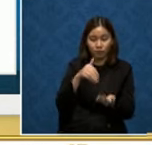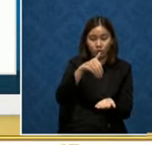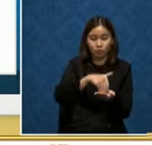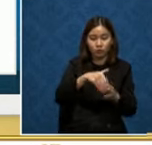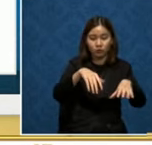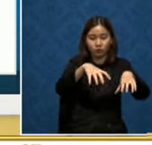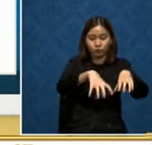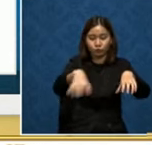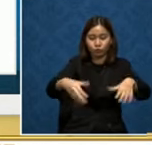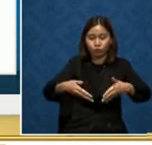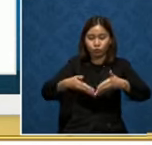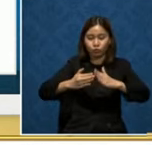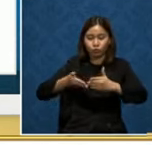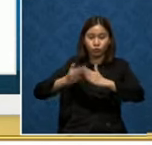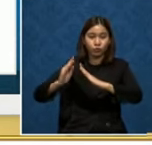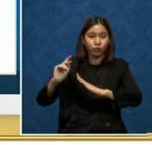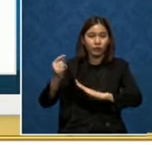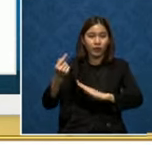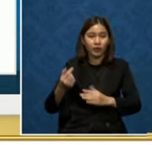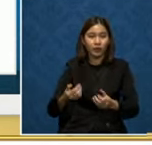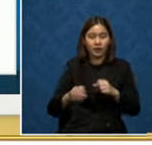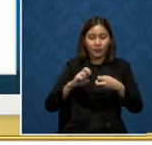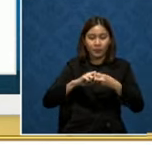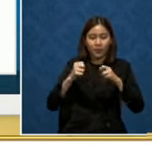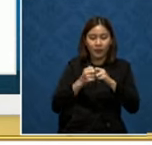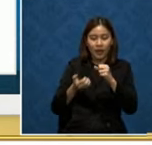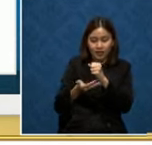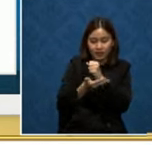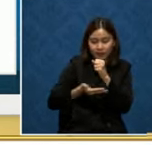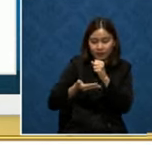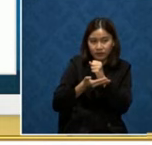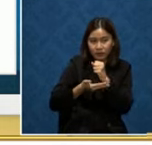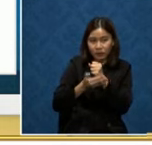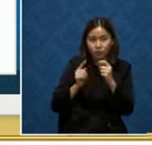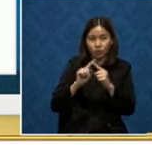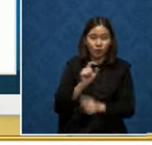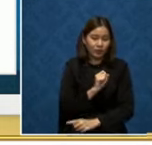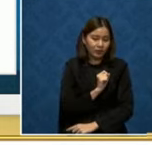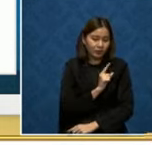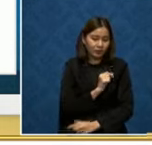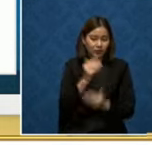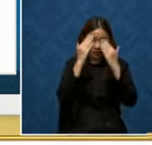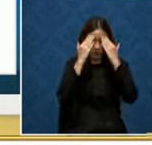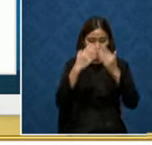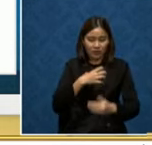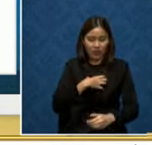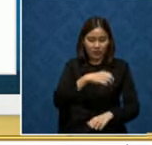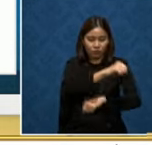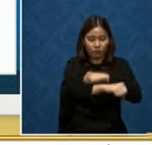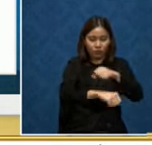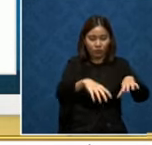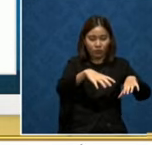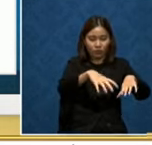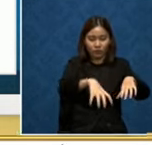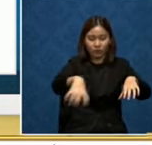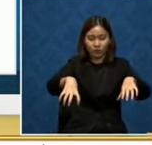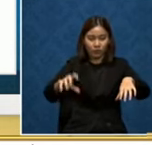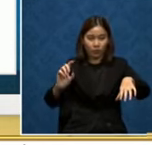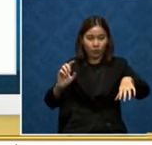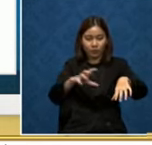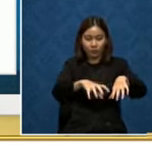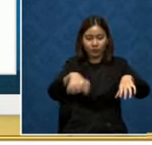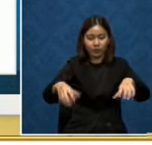ิปัญหายาเสติดในรูปแบของศาสนาอสลามเพิ่มขึนครับท่ประทานครั